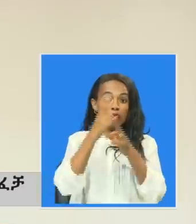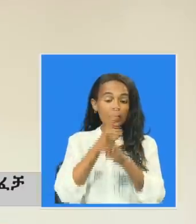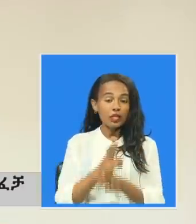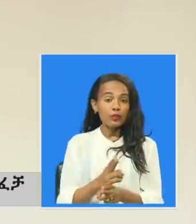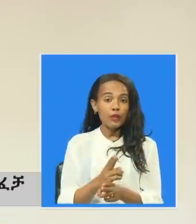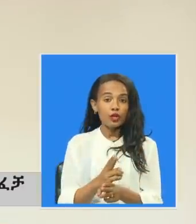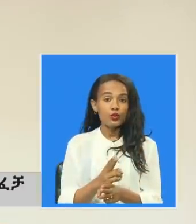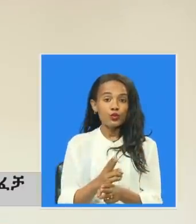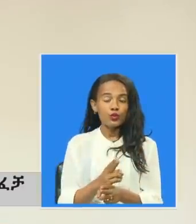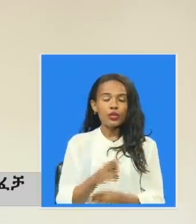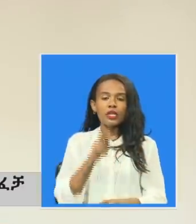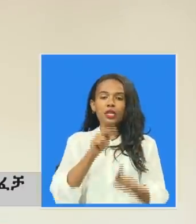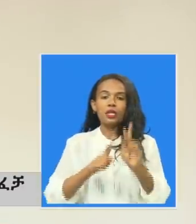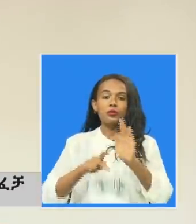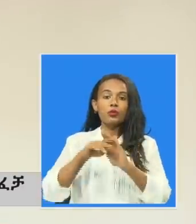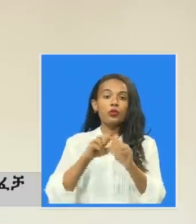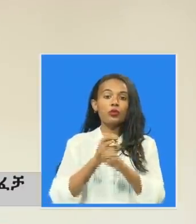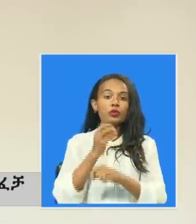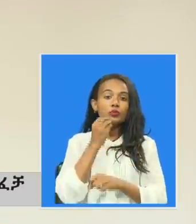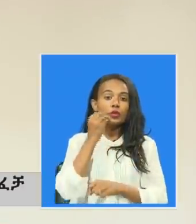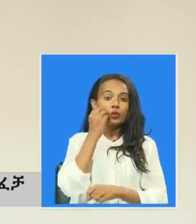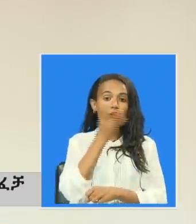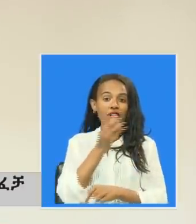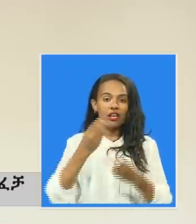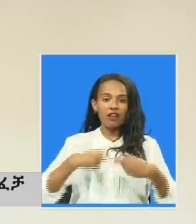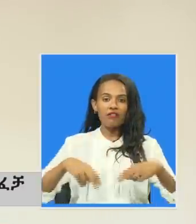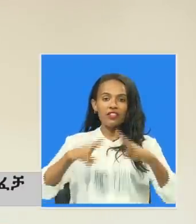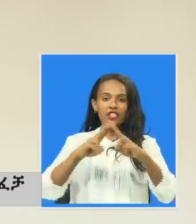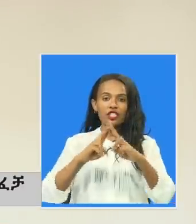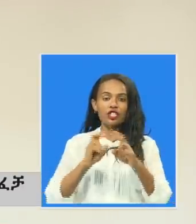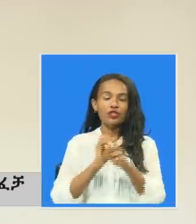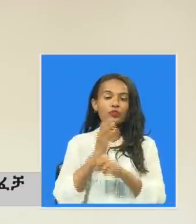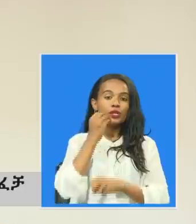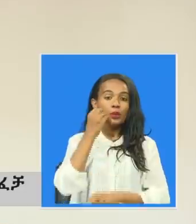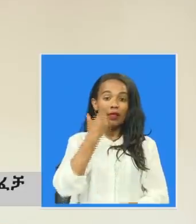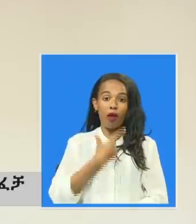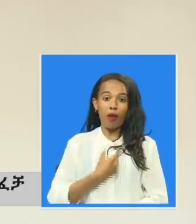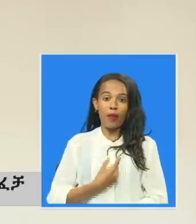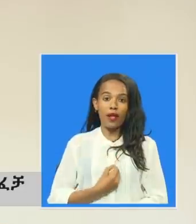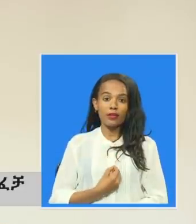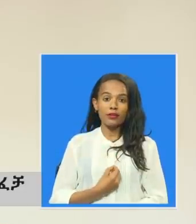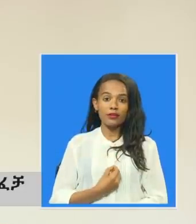የተከበራችሁ የህዝብ ተወካዮች ምክር ቤትና የፌዴሬሽን ምክር ቤት አባላት፣